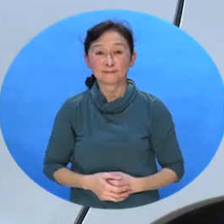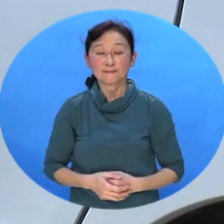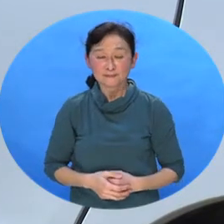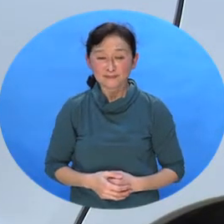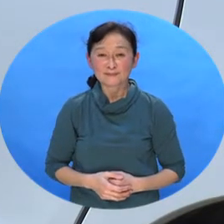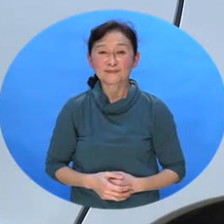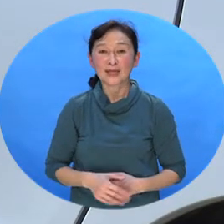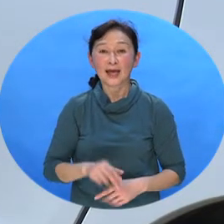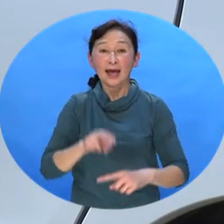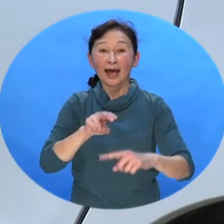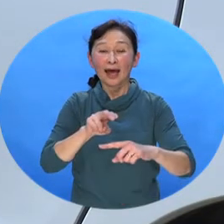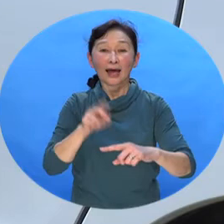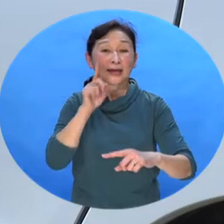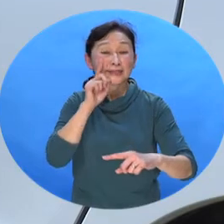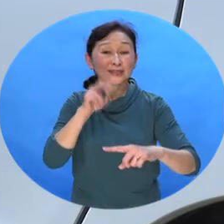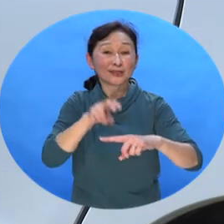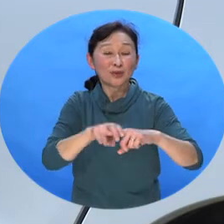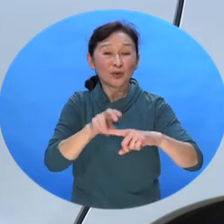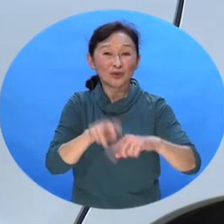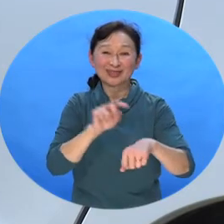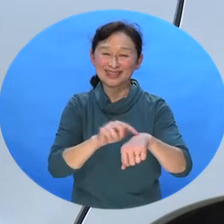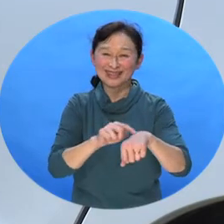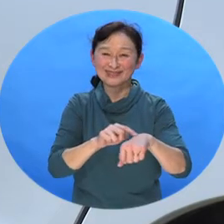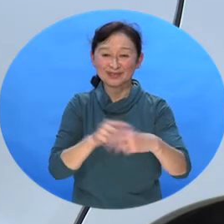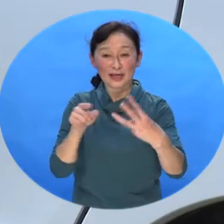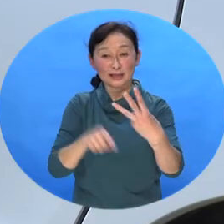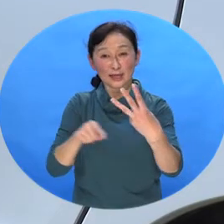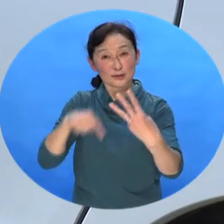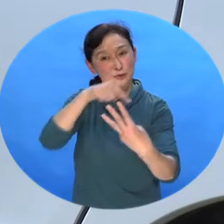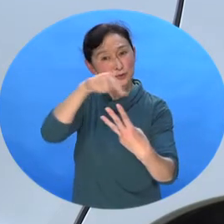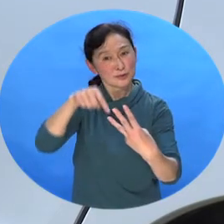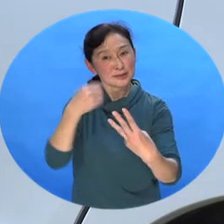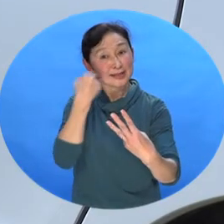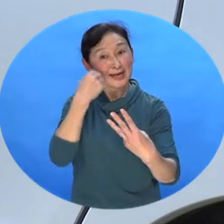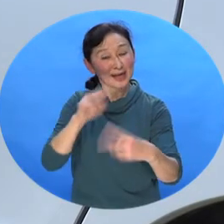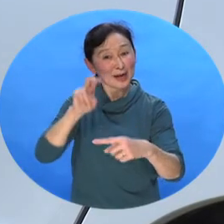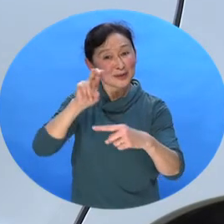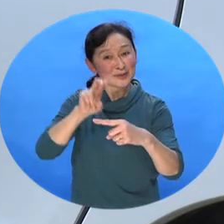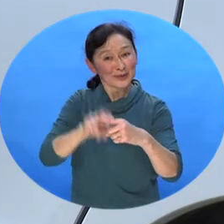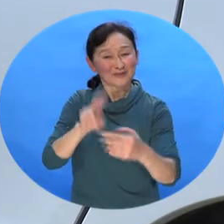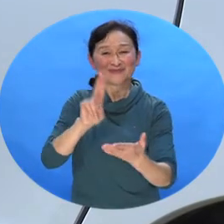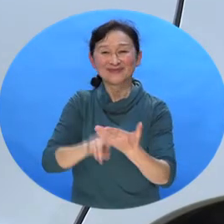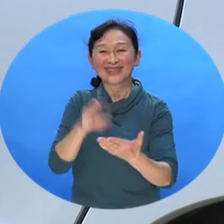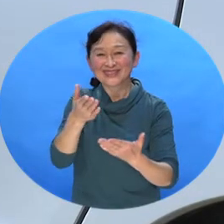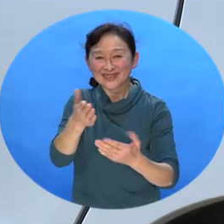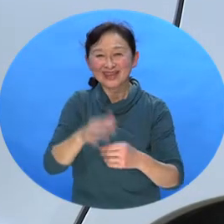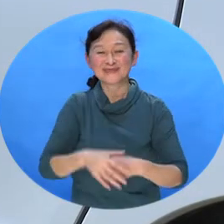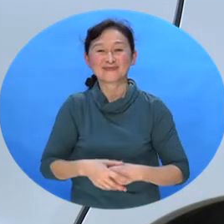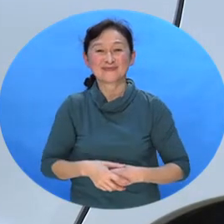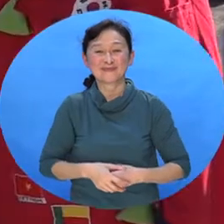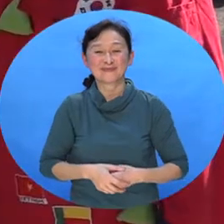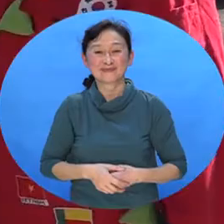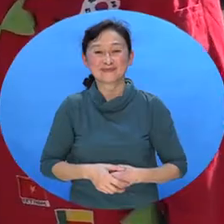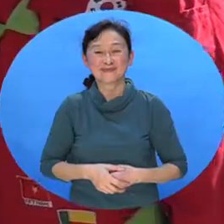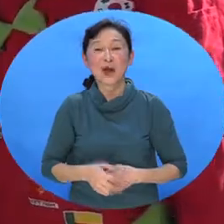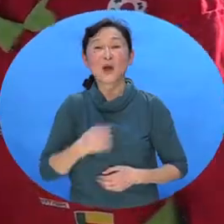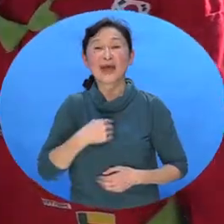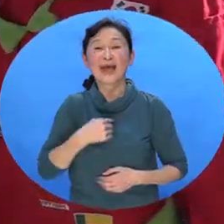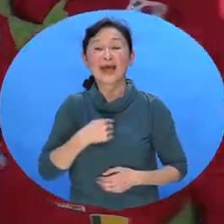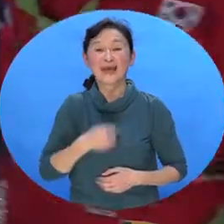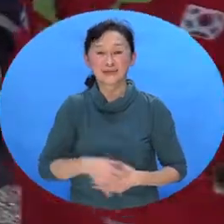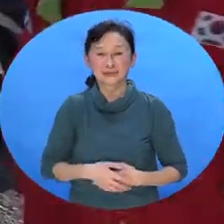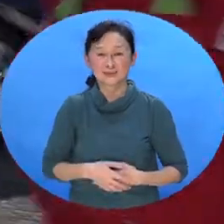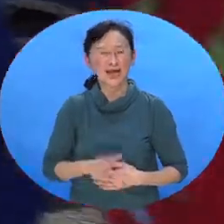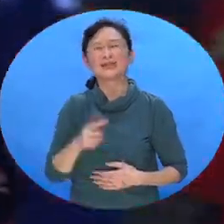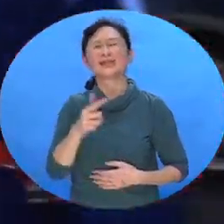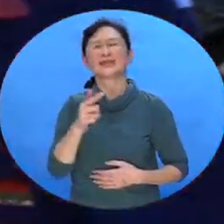あいよいよ試乗の時間ですが、果たして3人のうち誰が乗ることになったのでしょうか。 じゃあ、ここはね、俺先行ってくるわ。